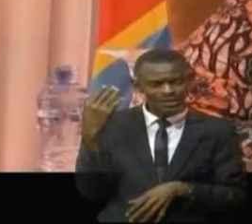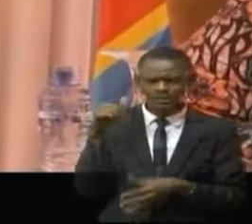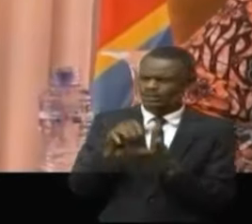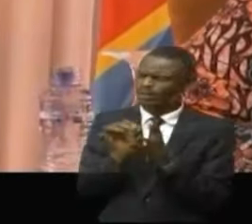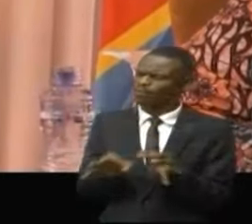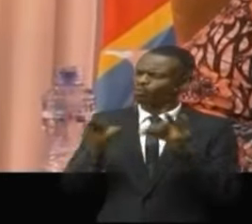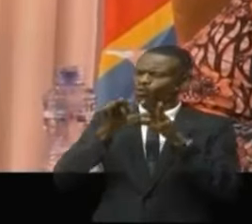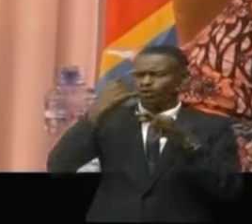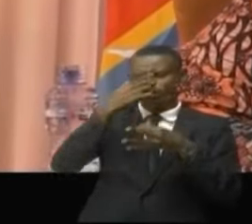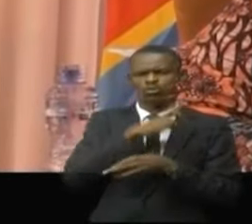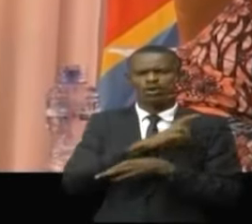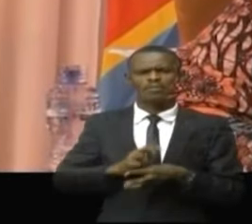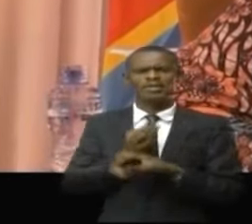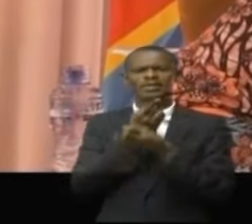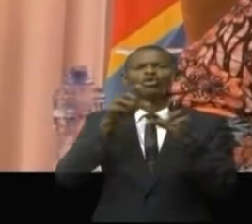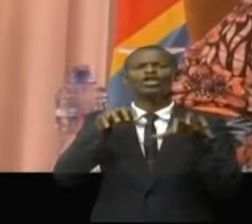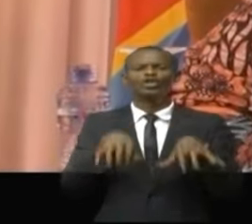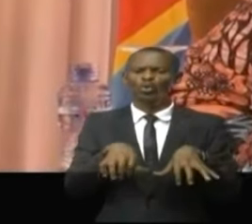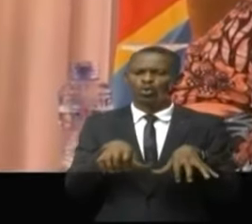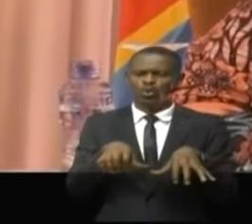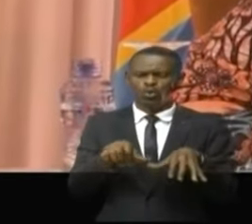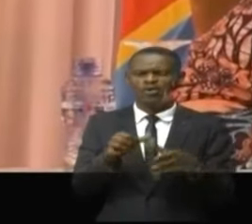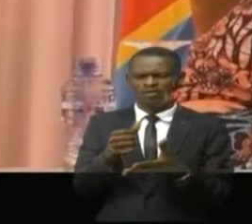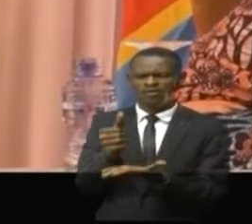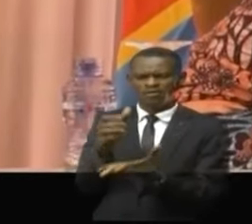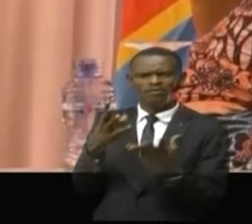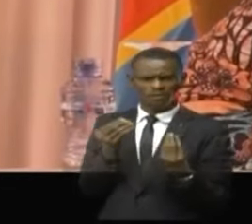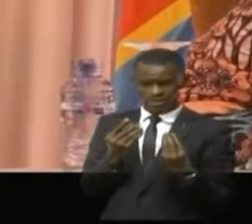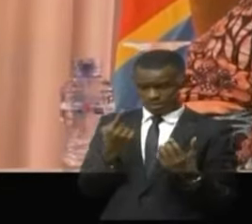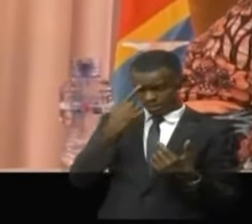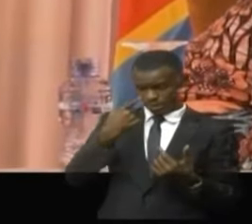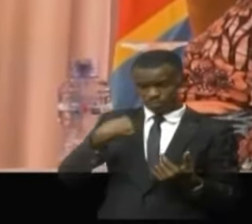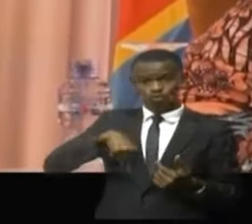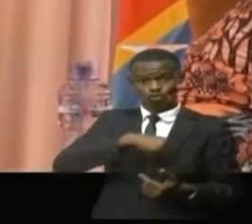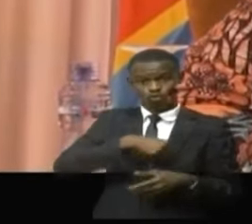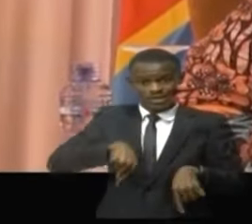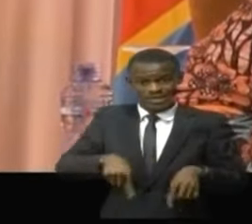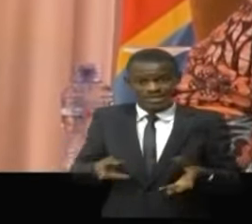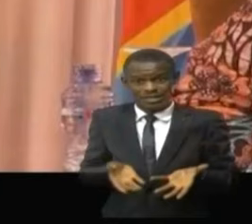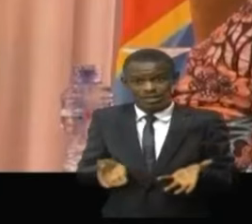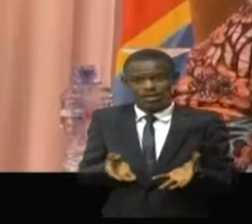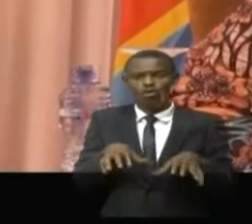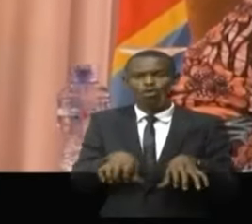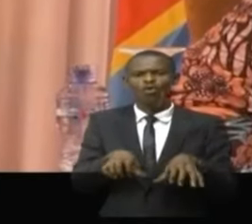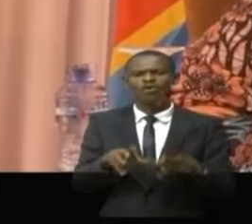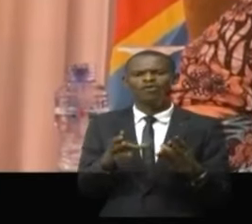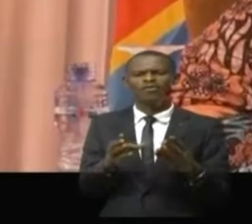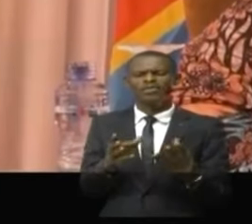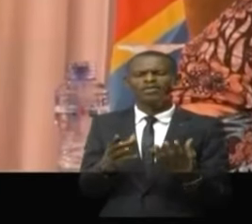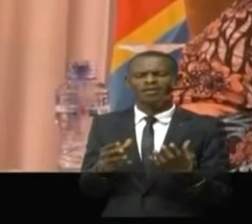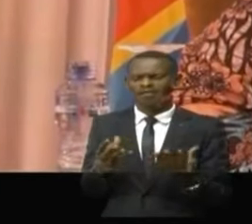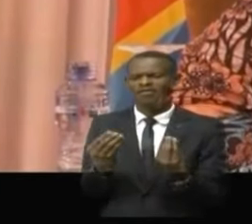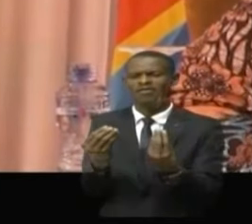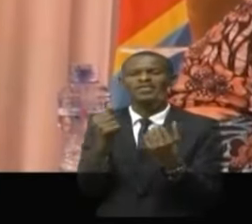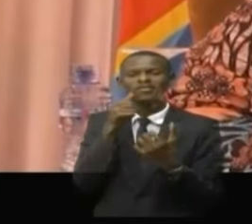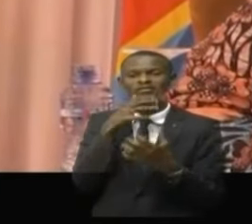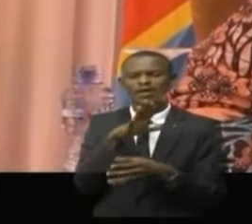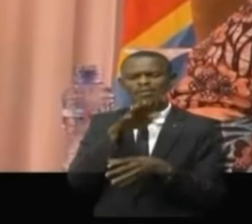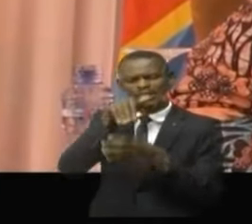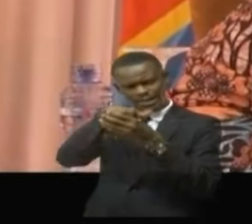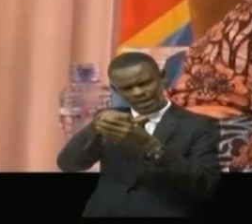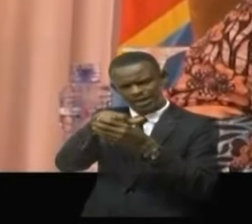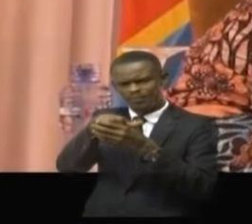femmes d'intégrer les processus de la résolution pacifique des